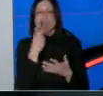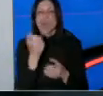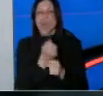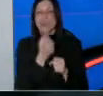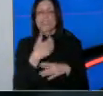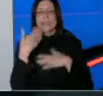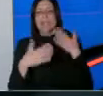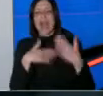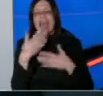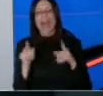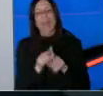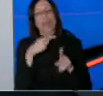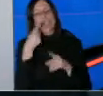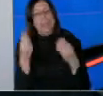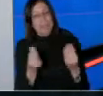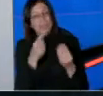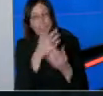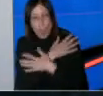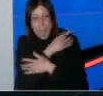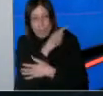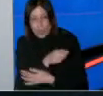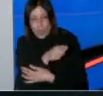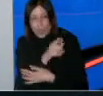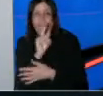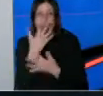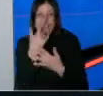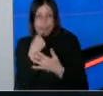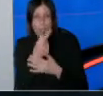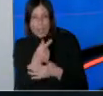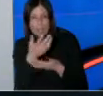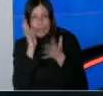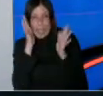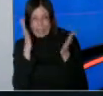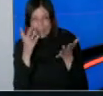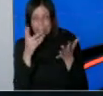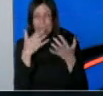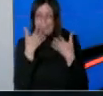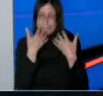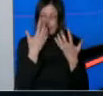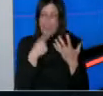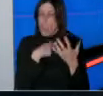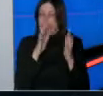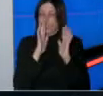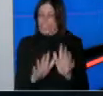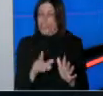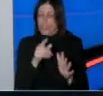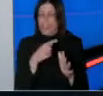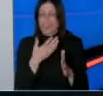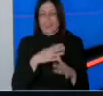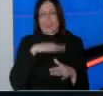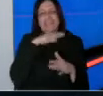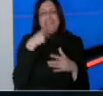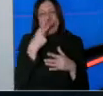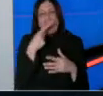מהלך. זה כמו להגיד למישהו שאתה אוהב אותו, אבל כשאתה אומר את זה יותר מדי, הפירוש הוא, אני לא סובל אותך, אני מנסה לראות את הפרצוף